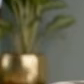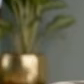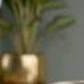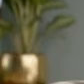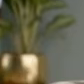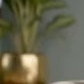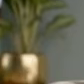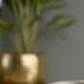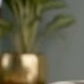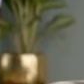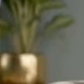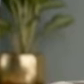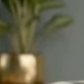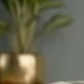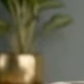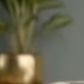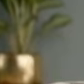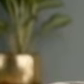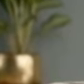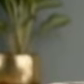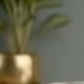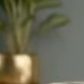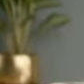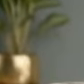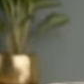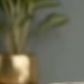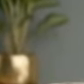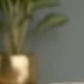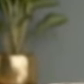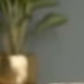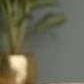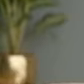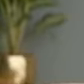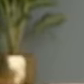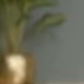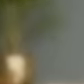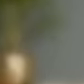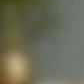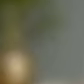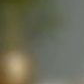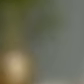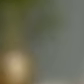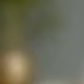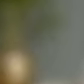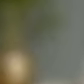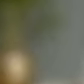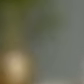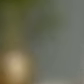होगा नुकसान। आरबीआई कहता है, जानकार बनिए, सतर्क रहिए।